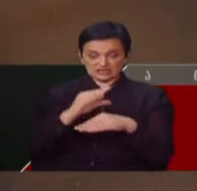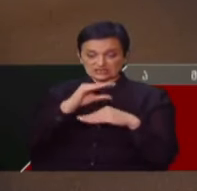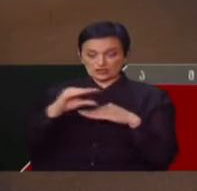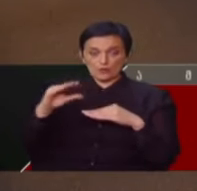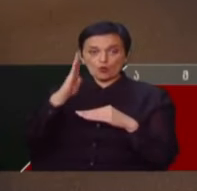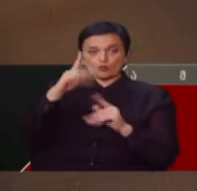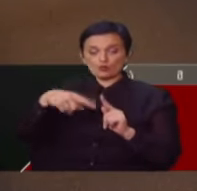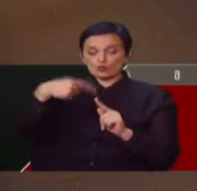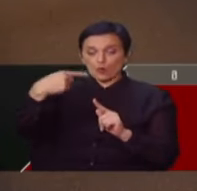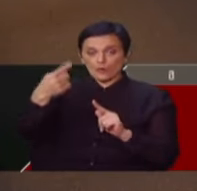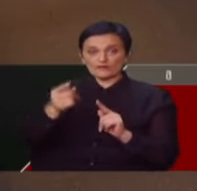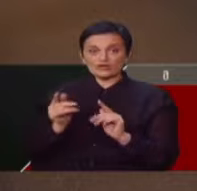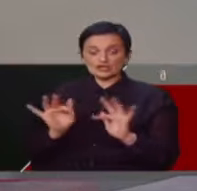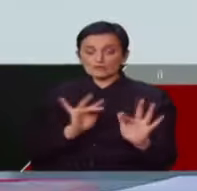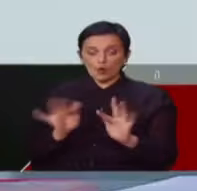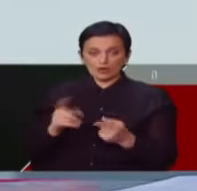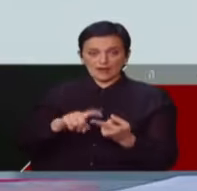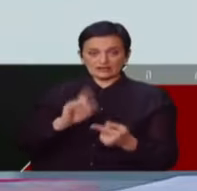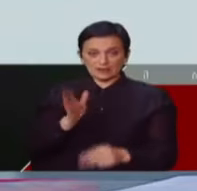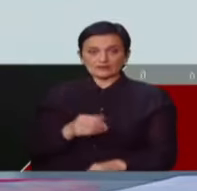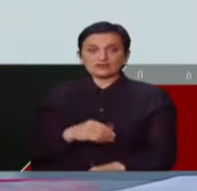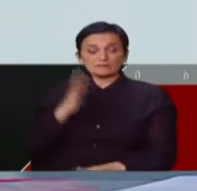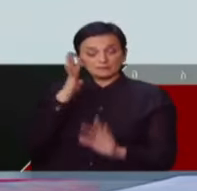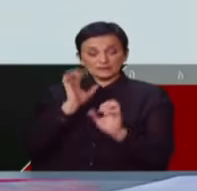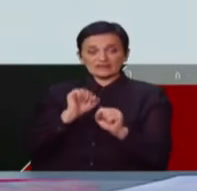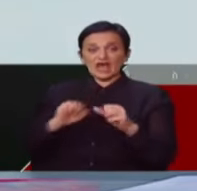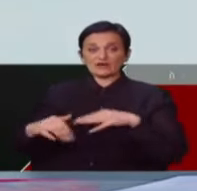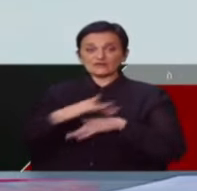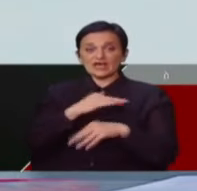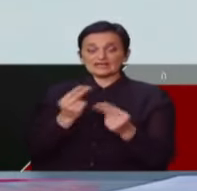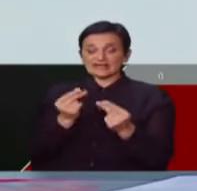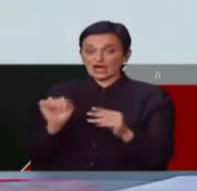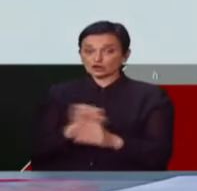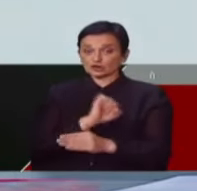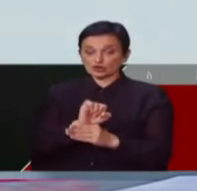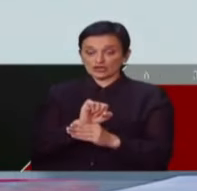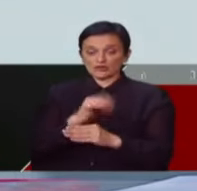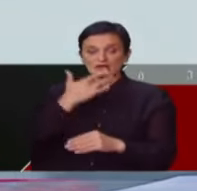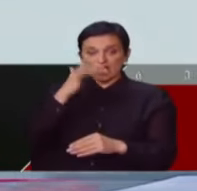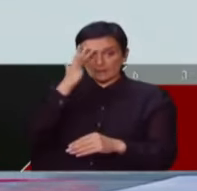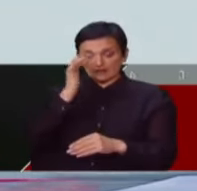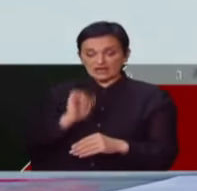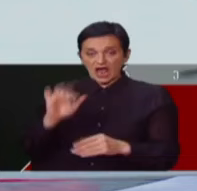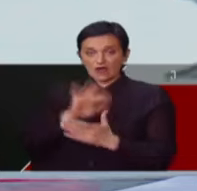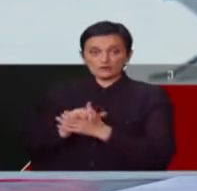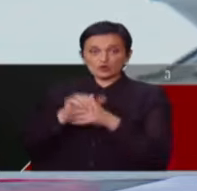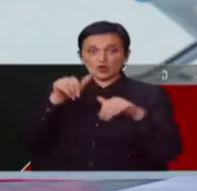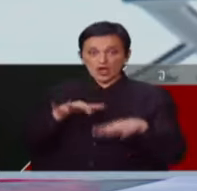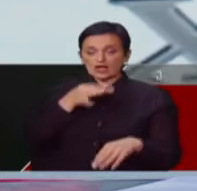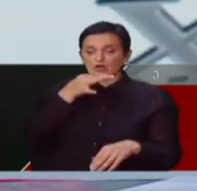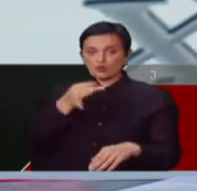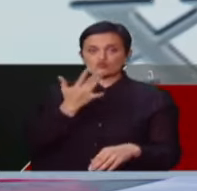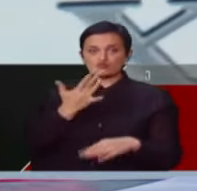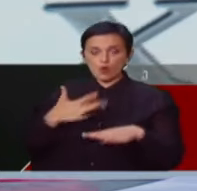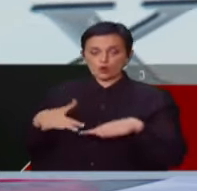მომავალში ვიმოქმედებთ. თავდაცვის სფეროში თანხების შეჩერებაზე ამერიკისა და ევროკავშირის გადაწყვეტილებას ეხმაურება